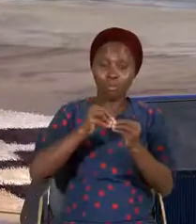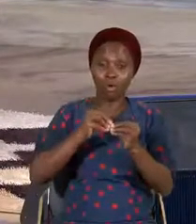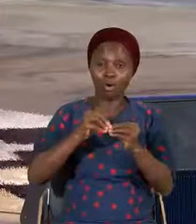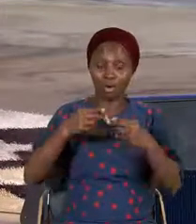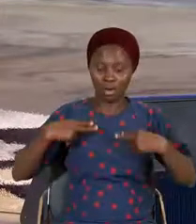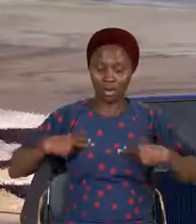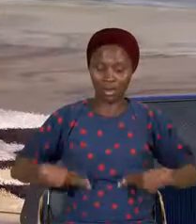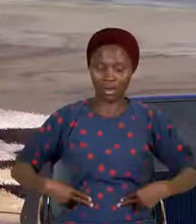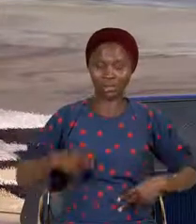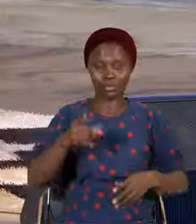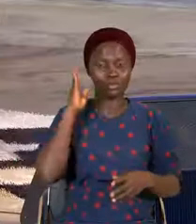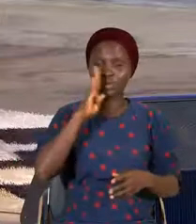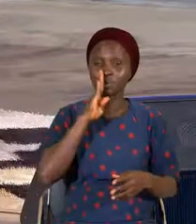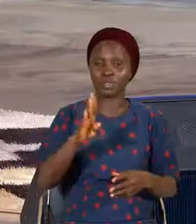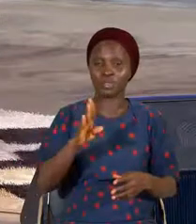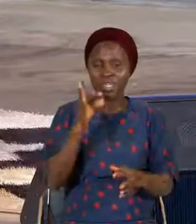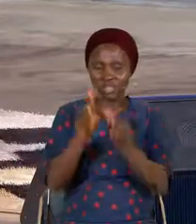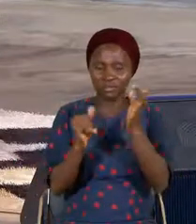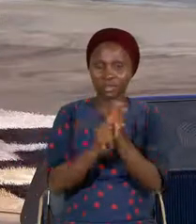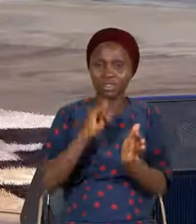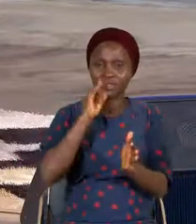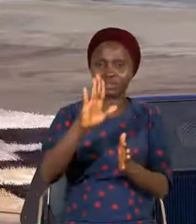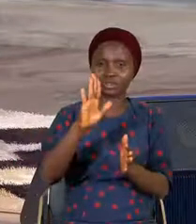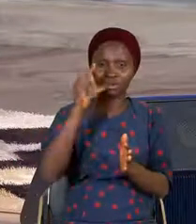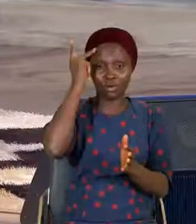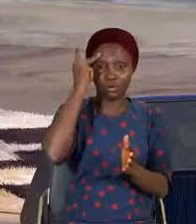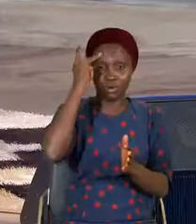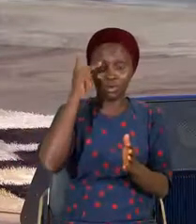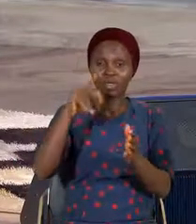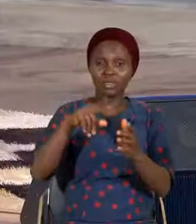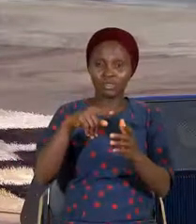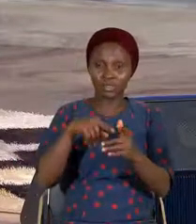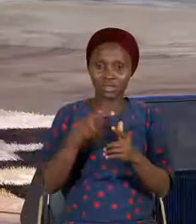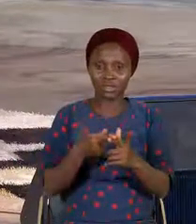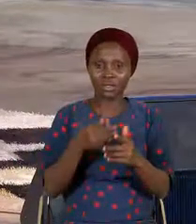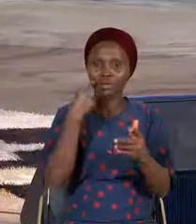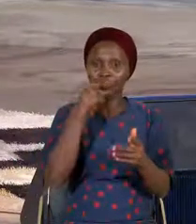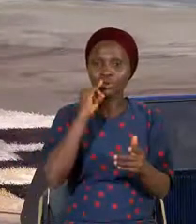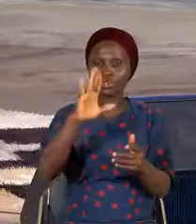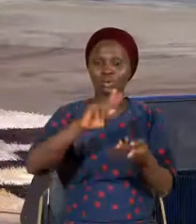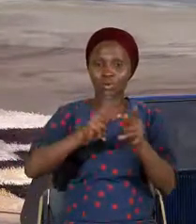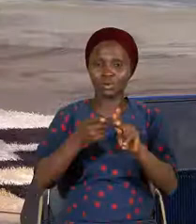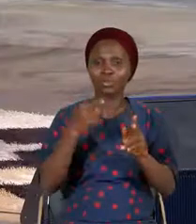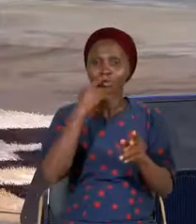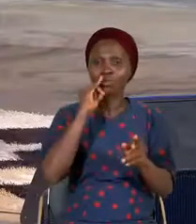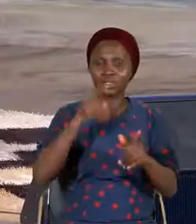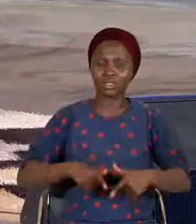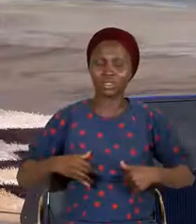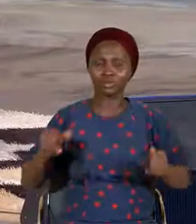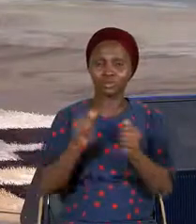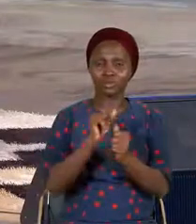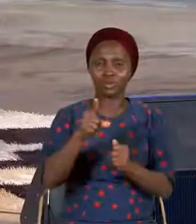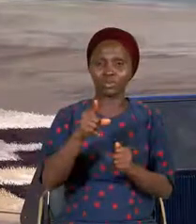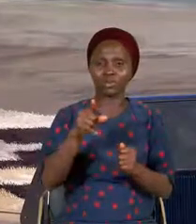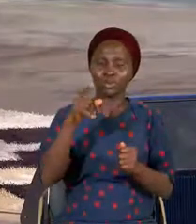Plus vous êtes en joie, plus vous serez en bonne santé. Maintenant, comme vous le savez, vous laissez à Dieu, qui est votre partenaire, qui vit avec vous, qui